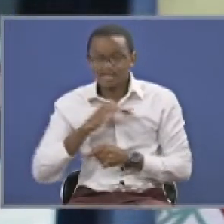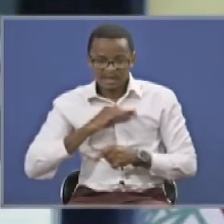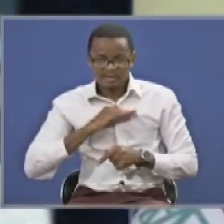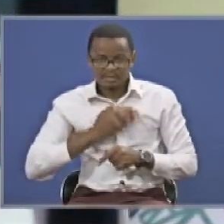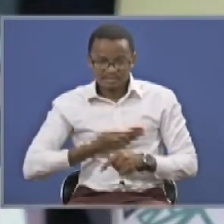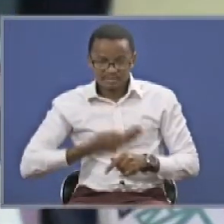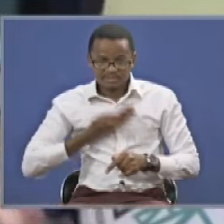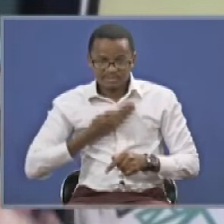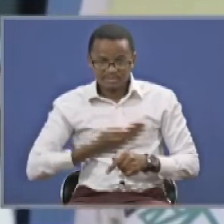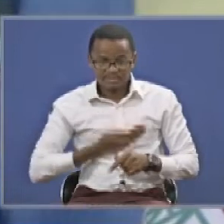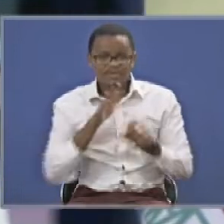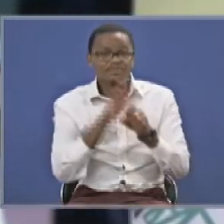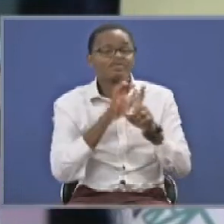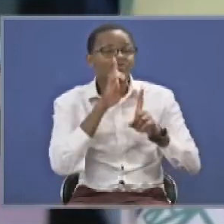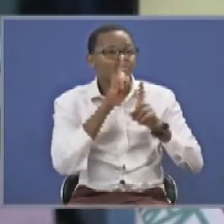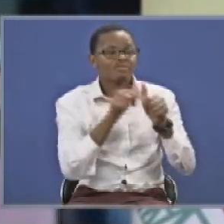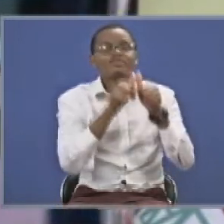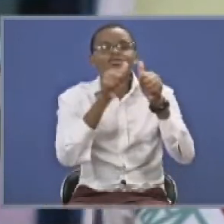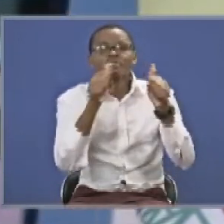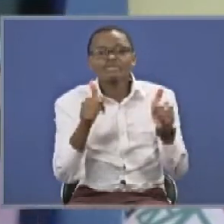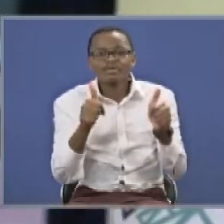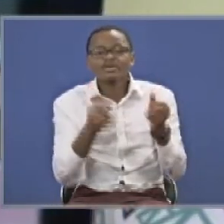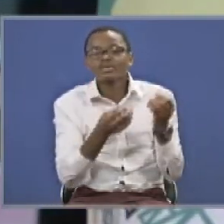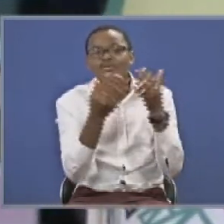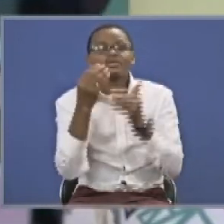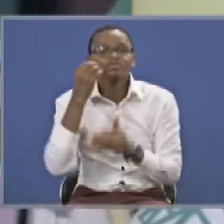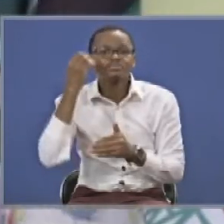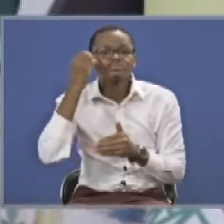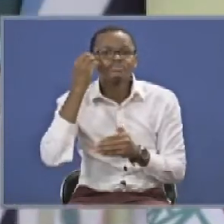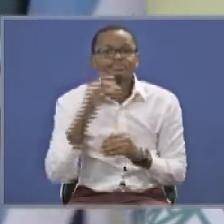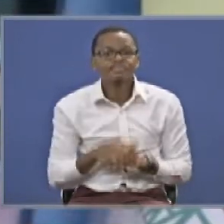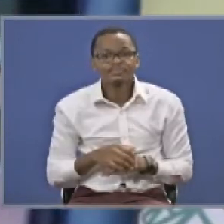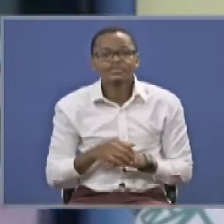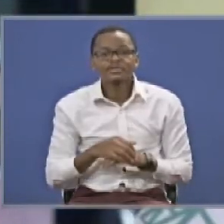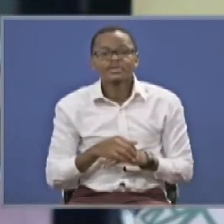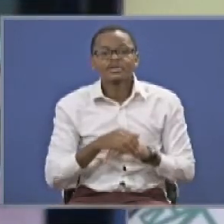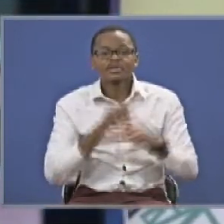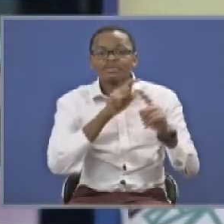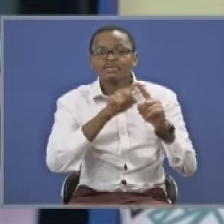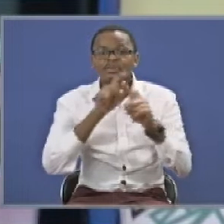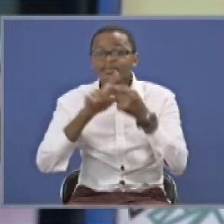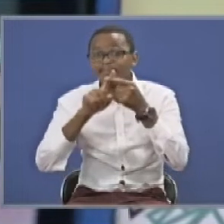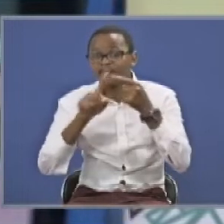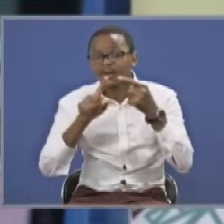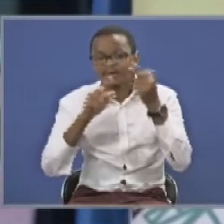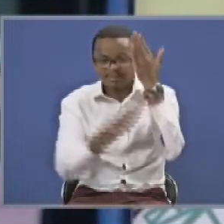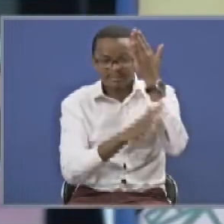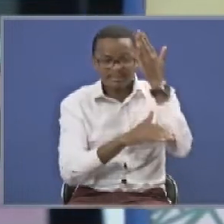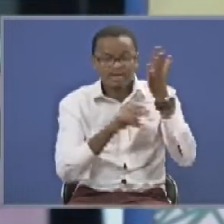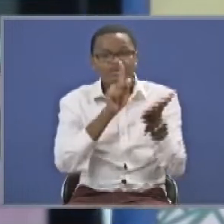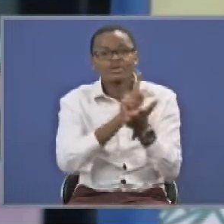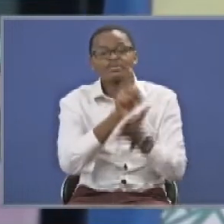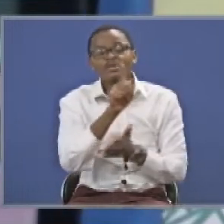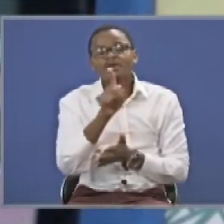vizuri, anazungumza vizuri, yule ni mtu kumweka nyumbani tu na kumuguza pale. Lakini ubaya ukimweka pale,